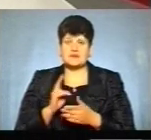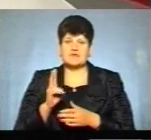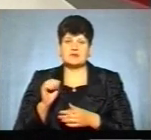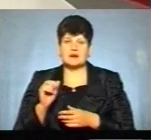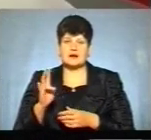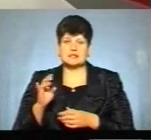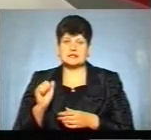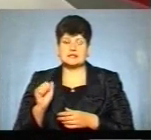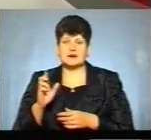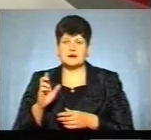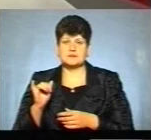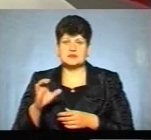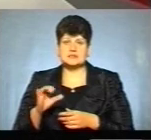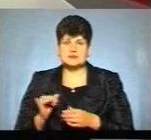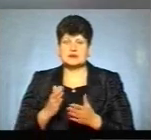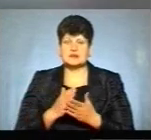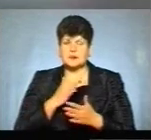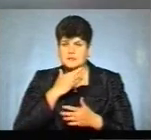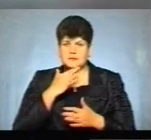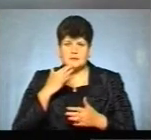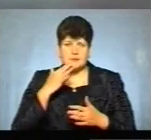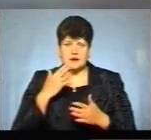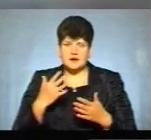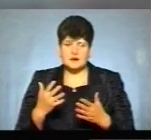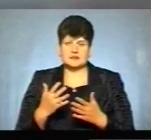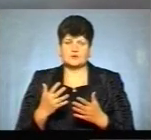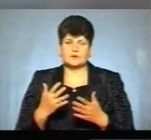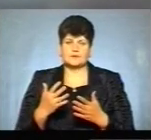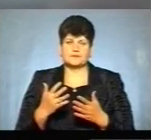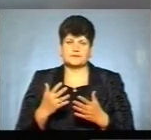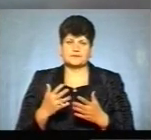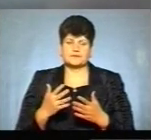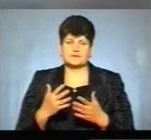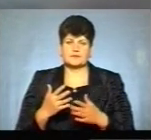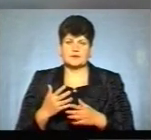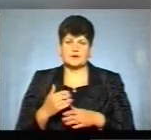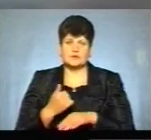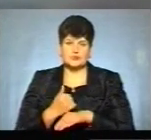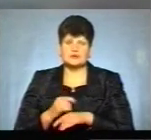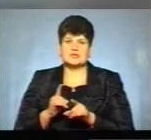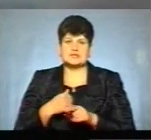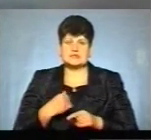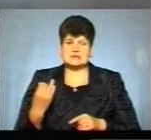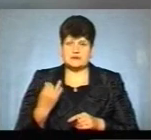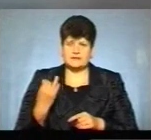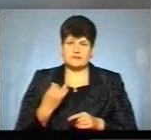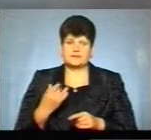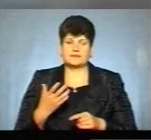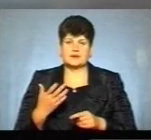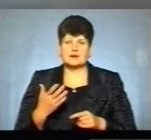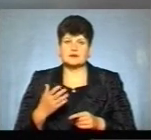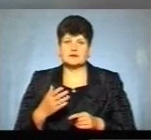є дуже багато таких фіноканабіноїдів, які основні, які нас цікавлять, це тетрагідроканабінол